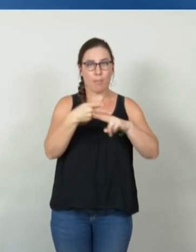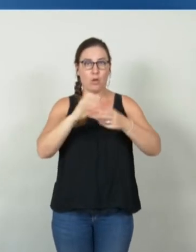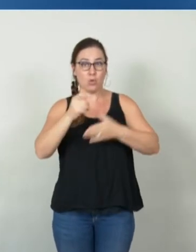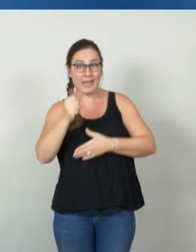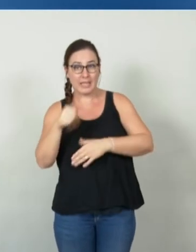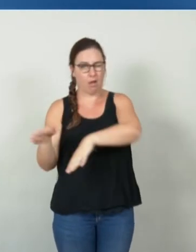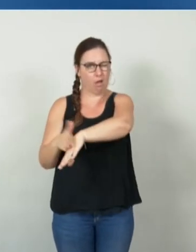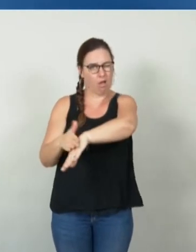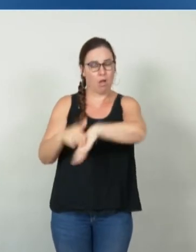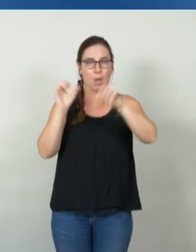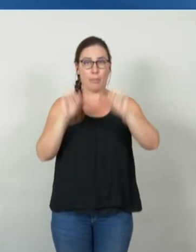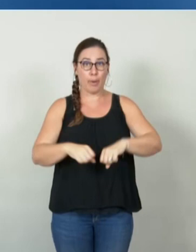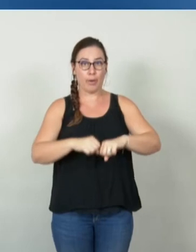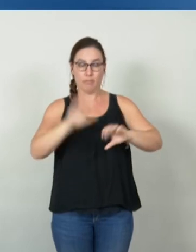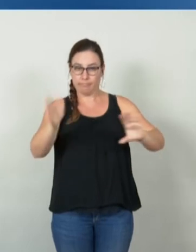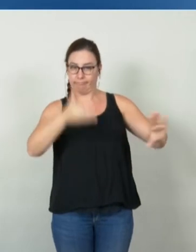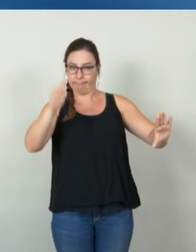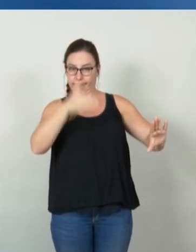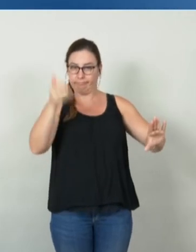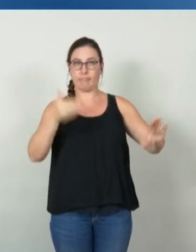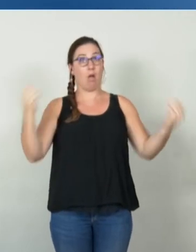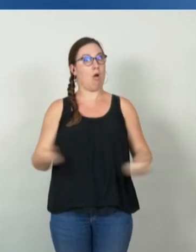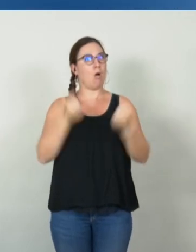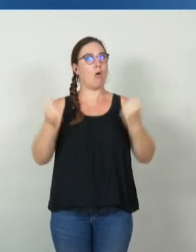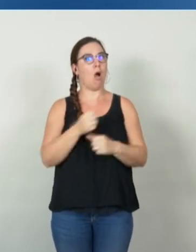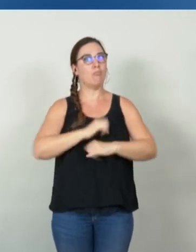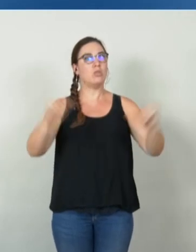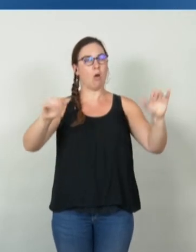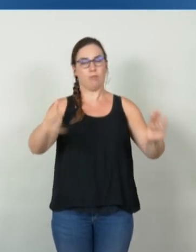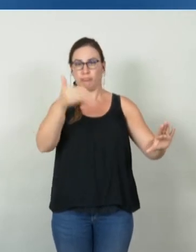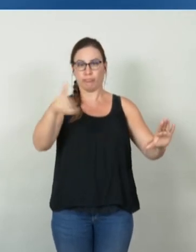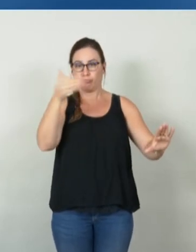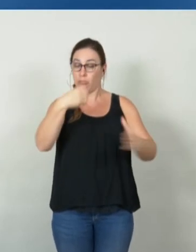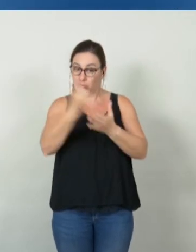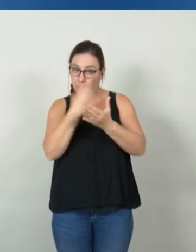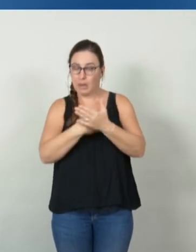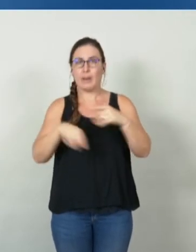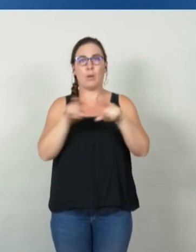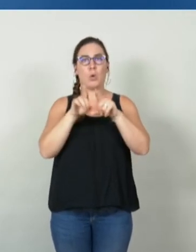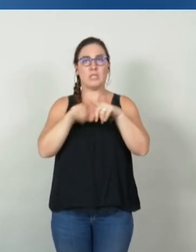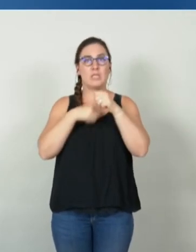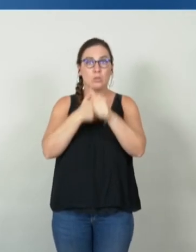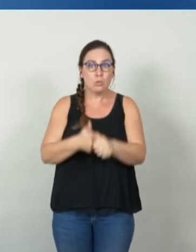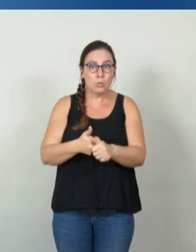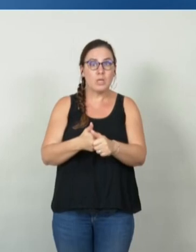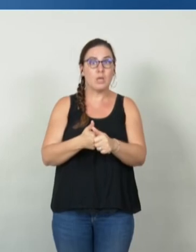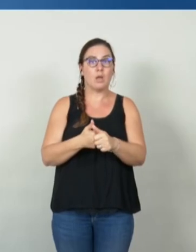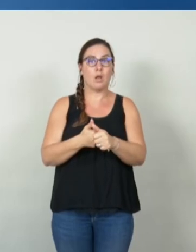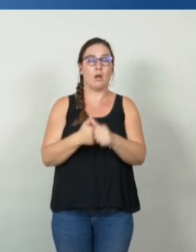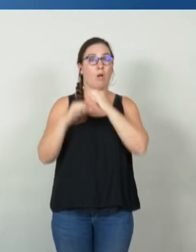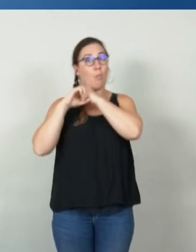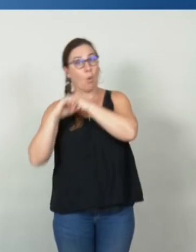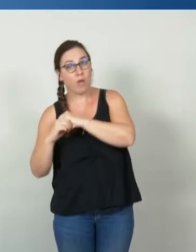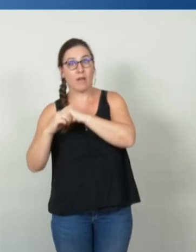qui permettent à la fois de bénéficier d'un vecteur de communication fort et de faire avec la nécessité de ressources contraintes